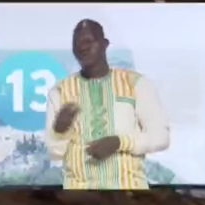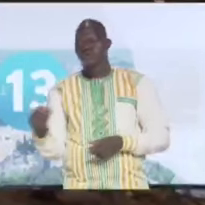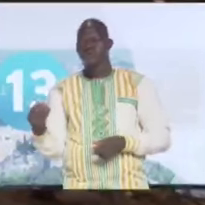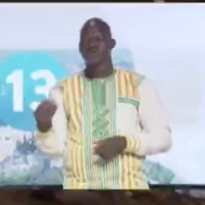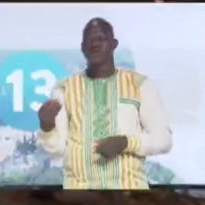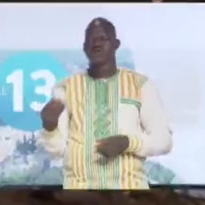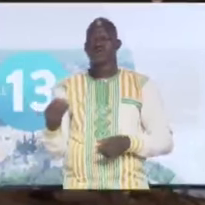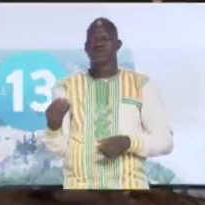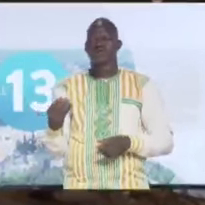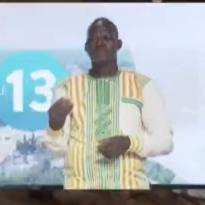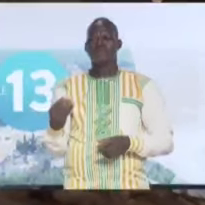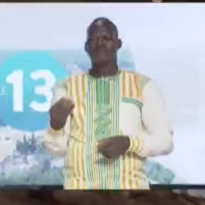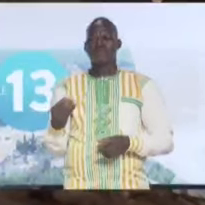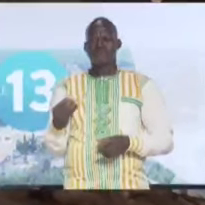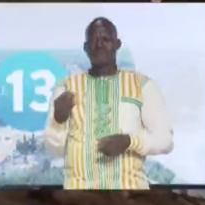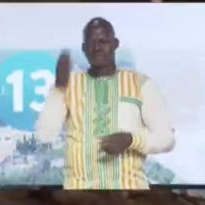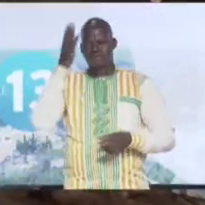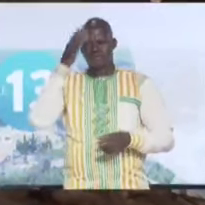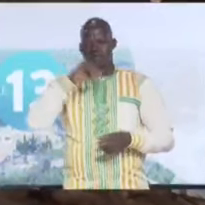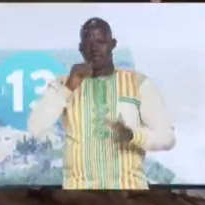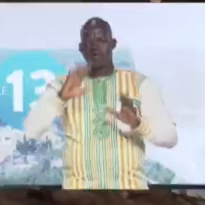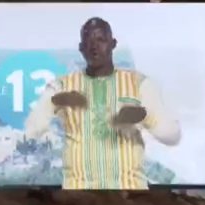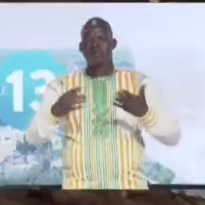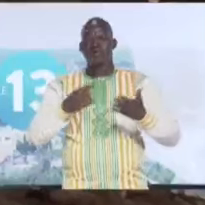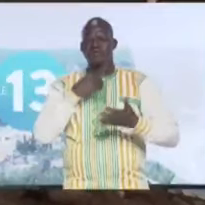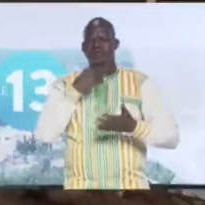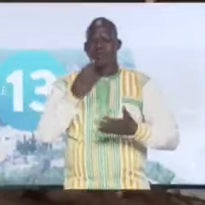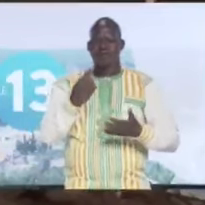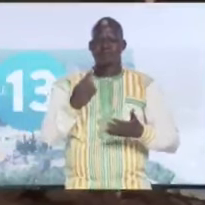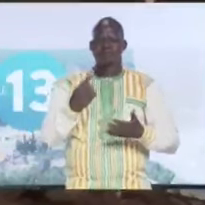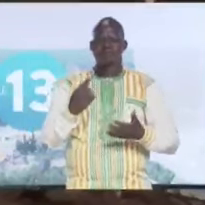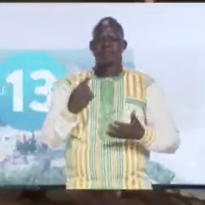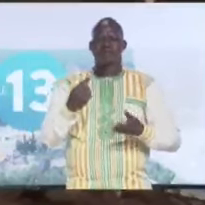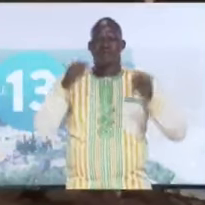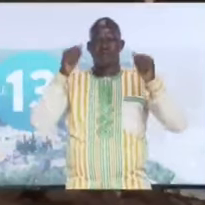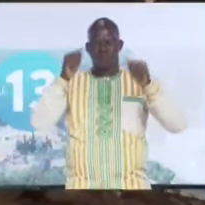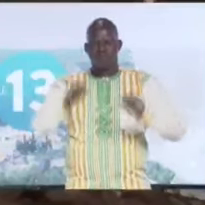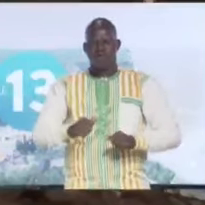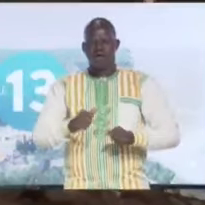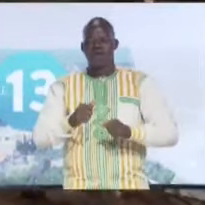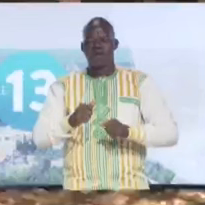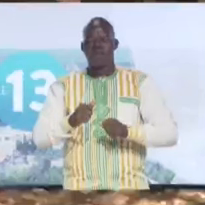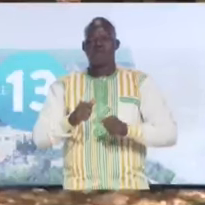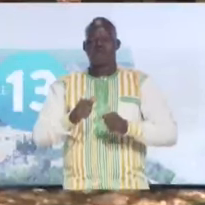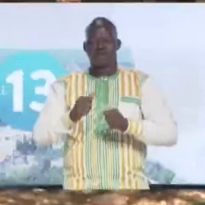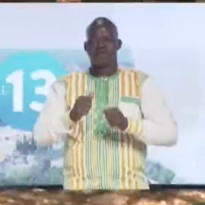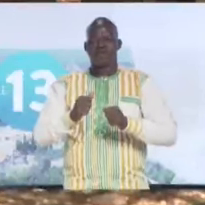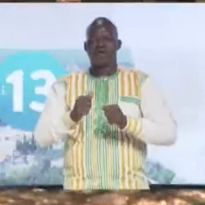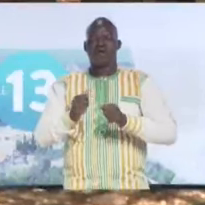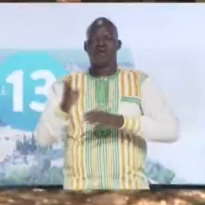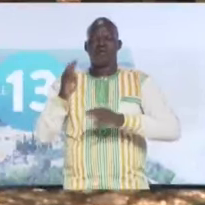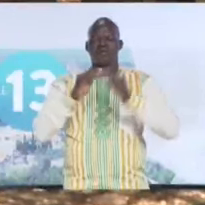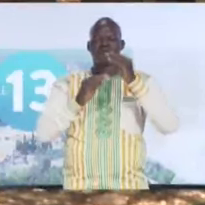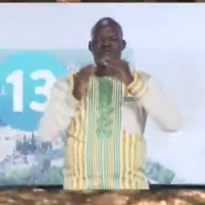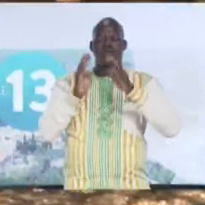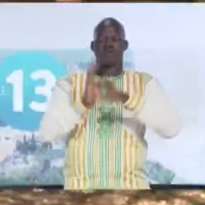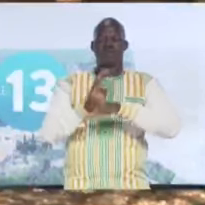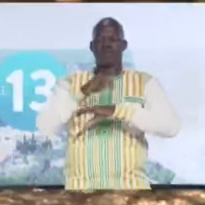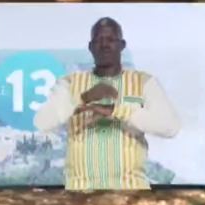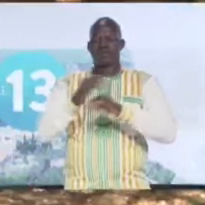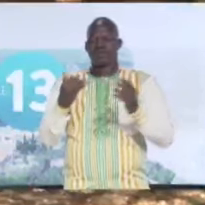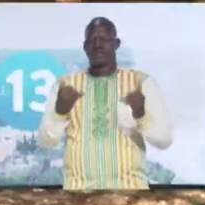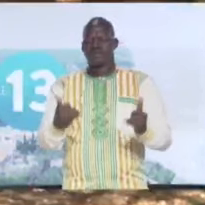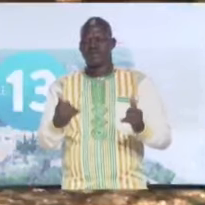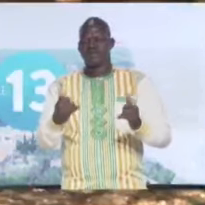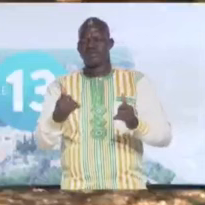je ne sais pas comment on dit ça, quatre roues motrices pour pouvoir escalader les collines. Là, les ruines d'une